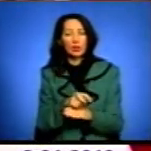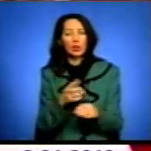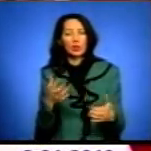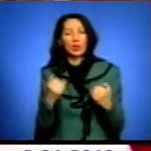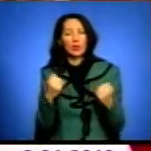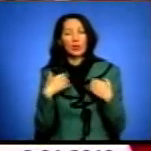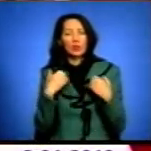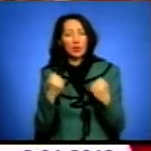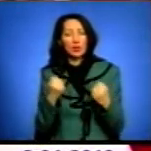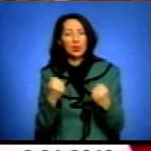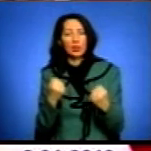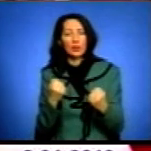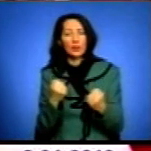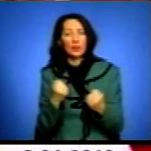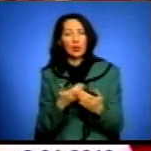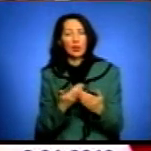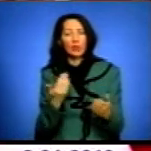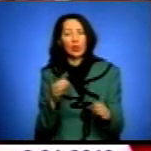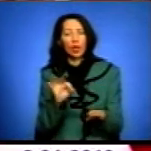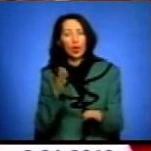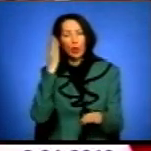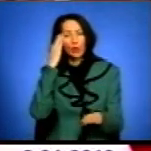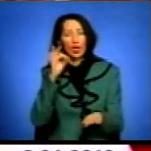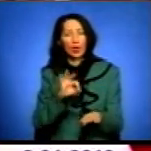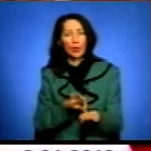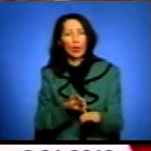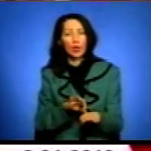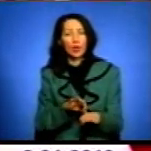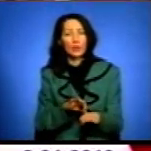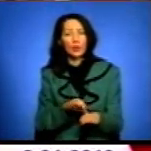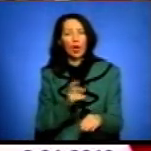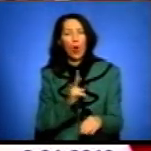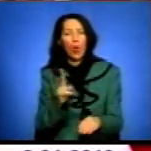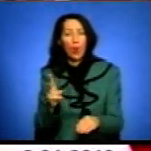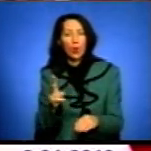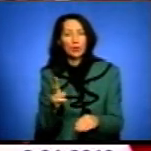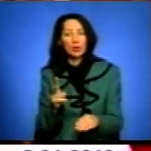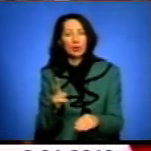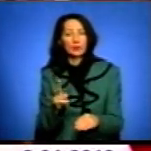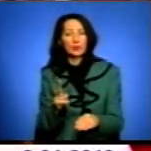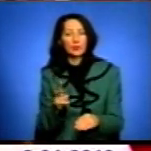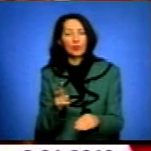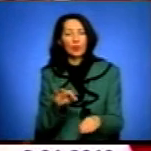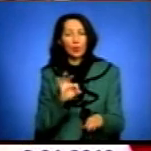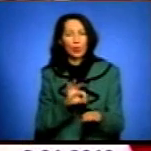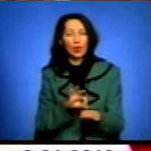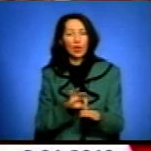отримала зцілення від головних болів. У когось